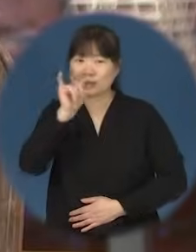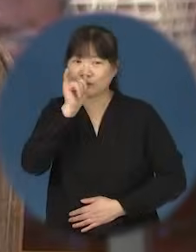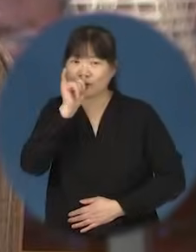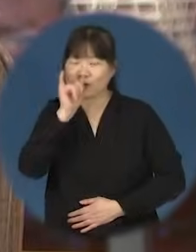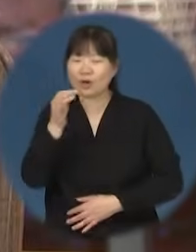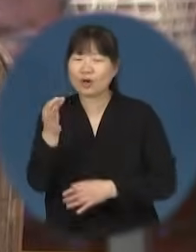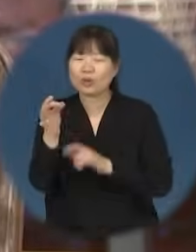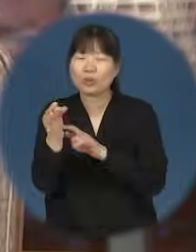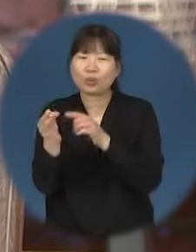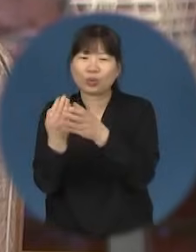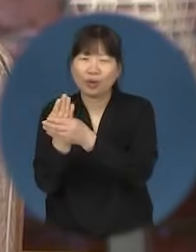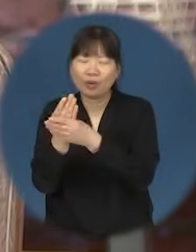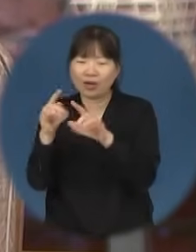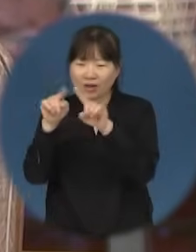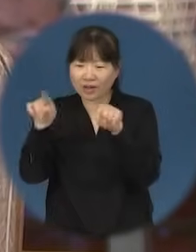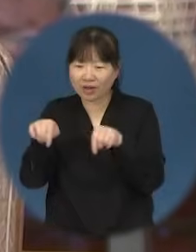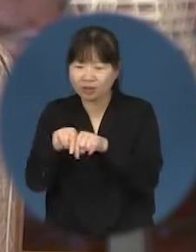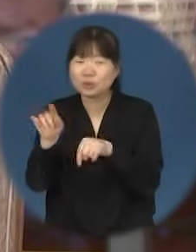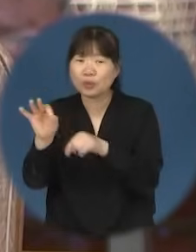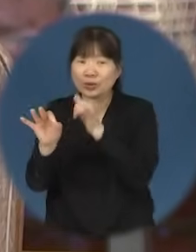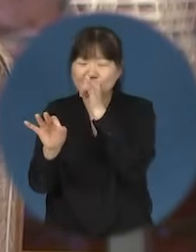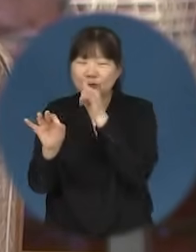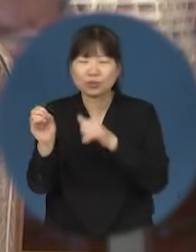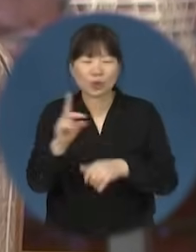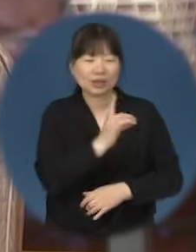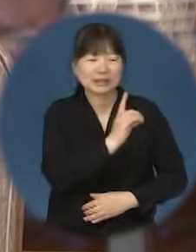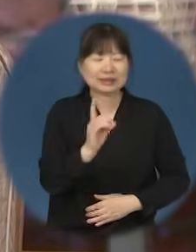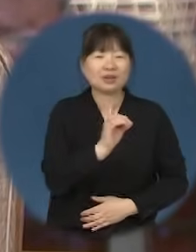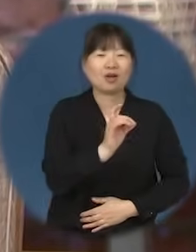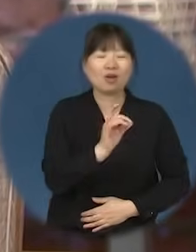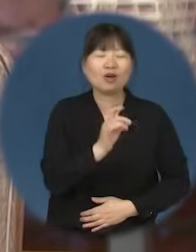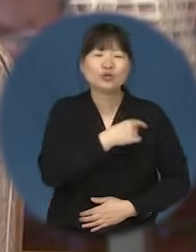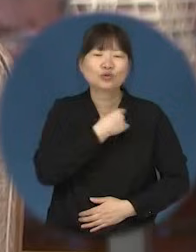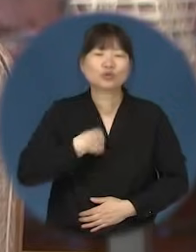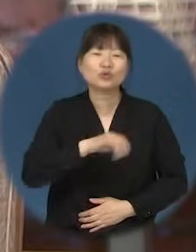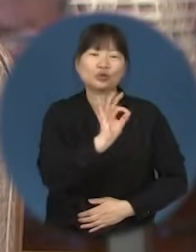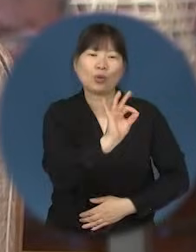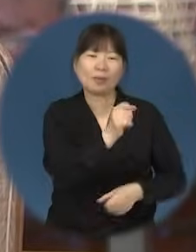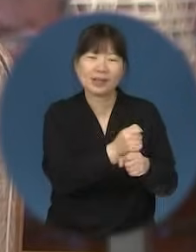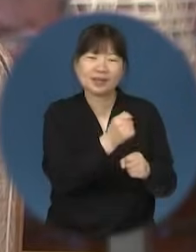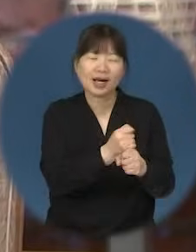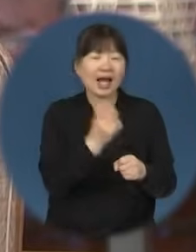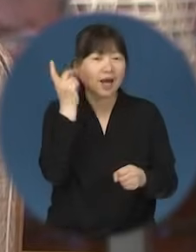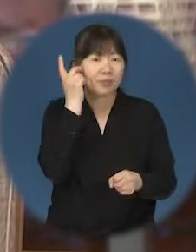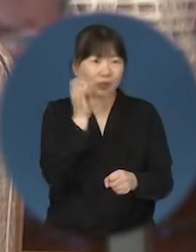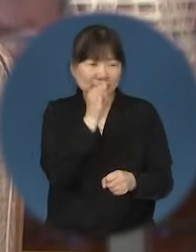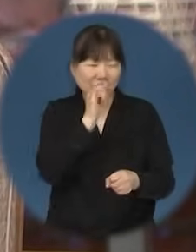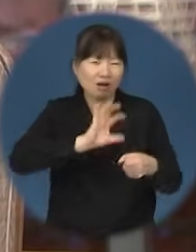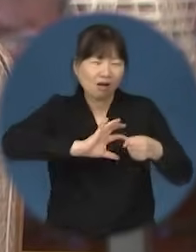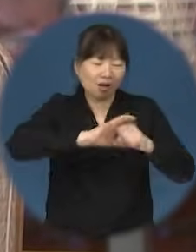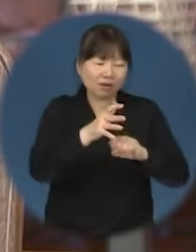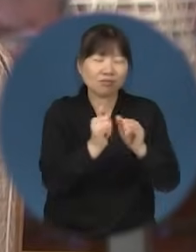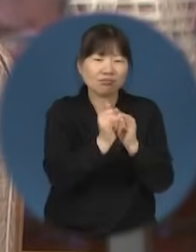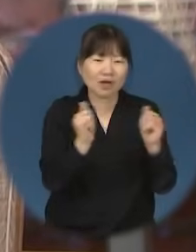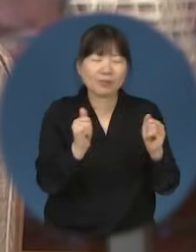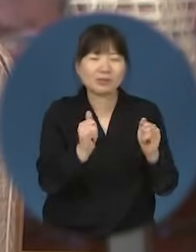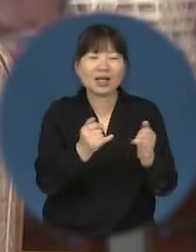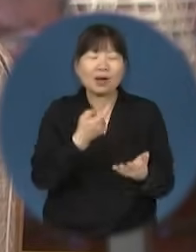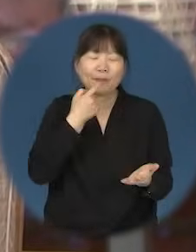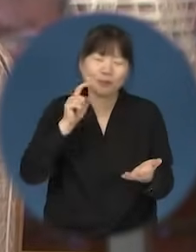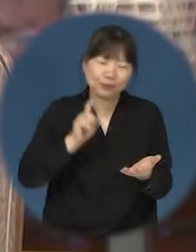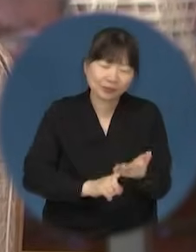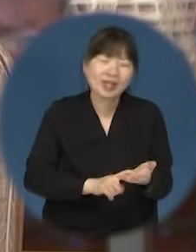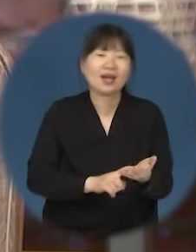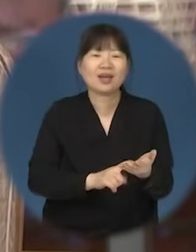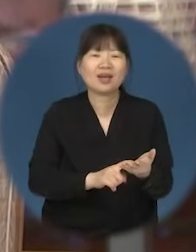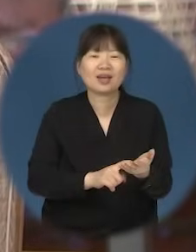된 위안화가 따로 있고. 예. 그다음에 디지털 위안화를 만들어서 예. 핸드폰만 있으면 전 세계 사람이 디지털